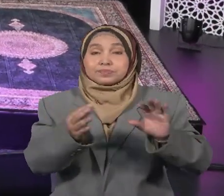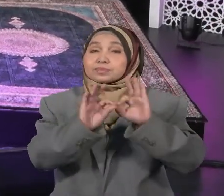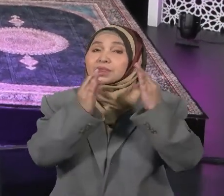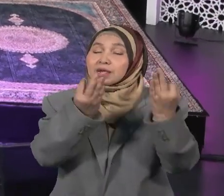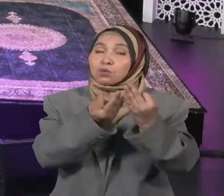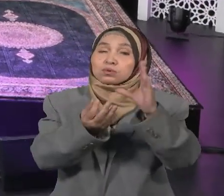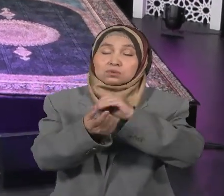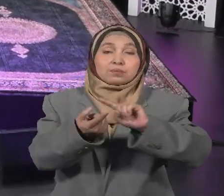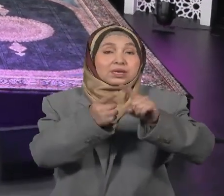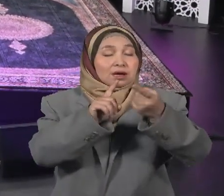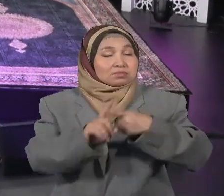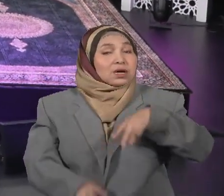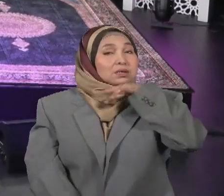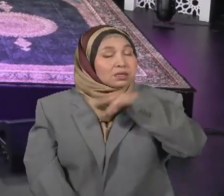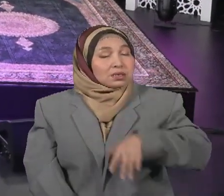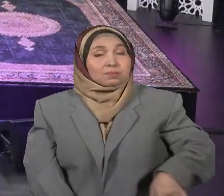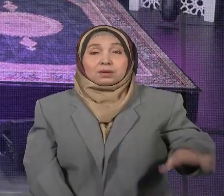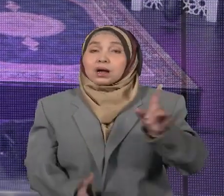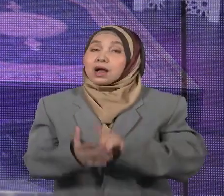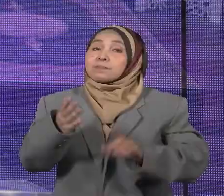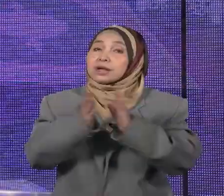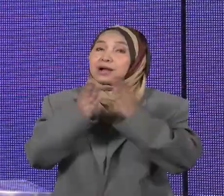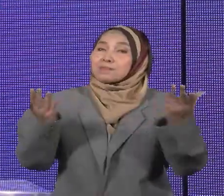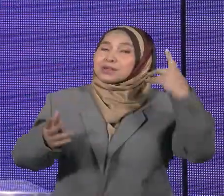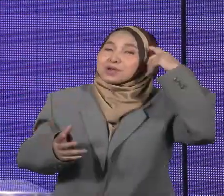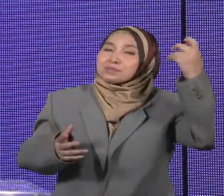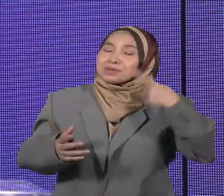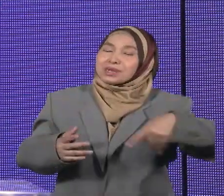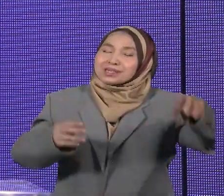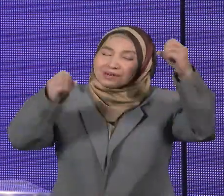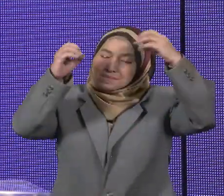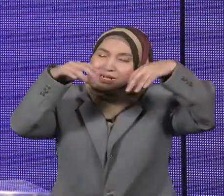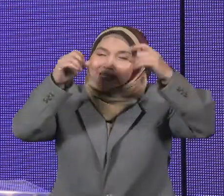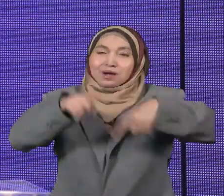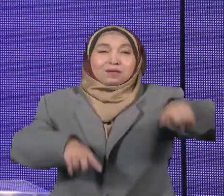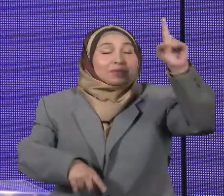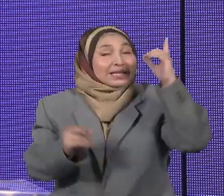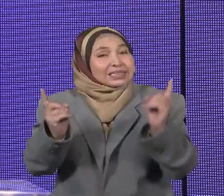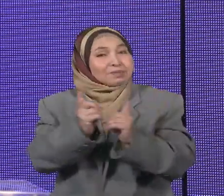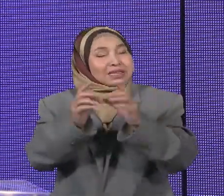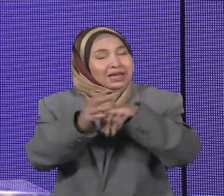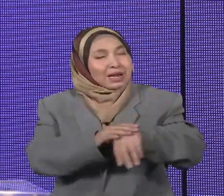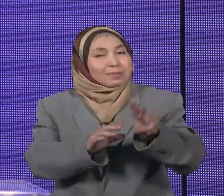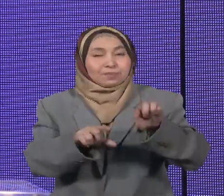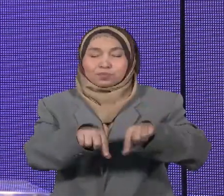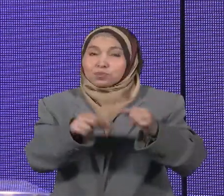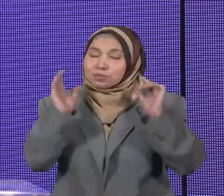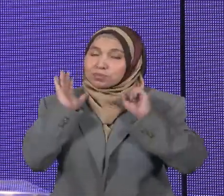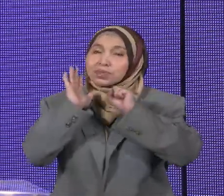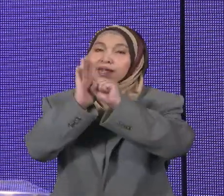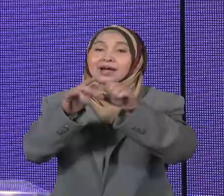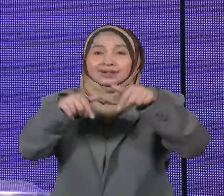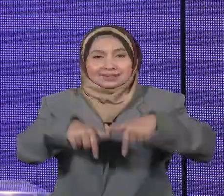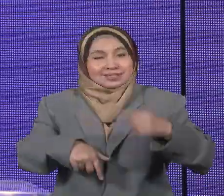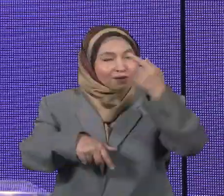ala alihi wa sahbihi ajma'in. Amma ba'du. Apa khabar tuan-tuan puan-puan yang dirahmati Allah sekalian? Kita bertemu dalam My Quran Time, Quran Salat Infak pada hari